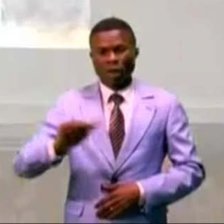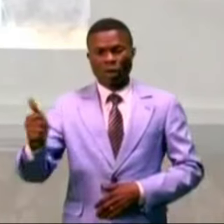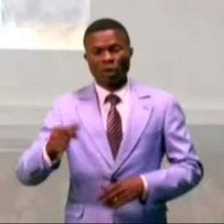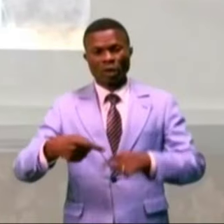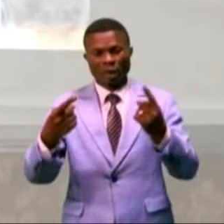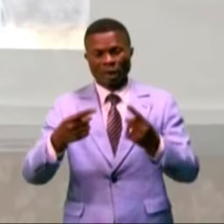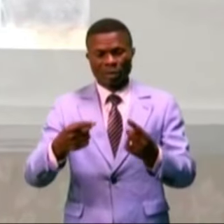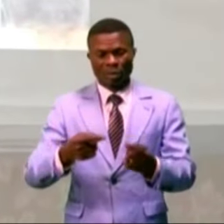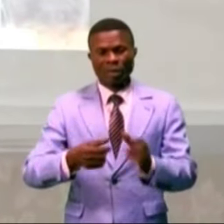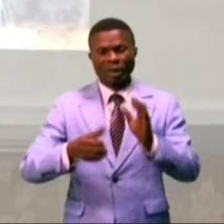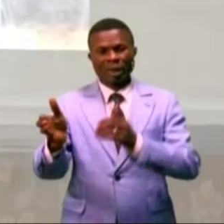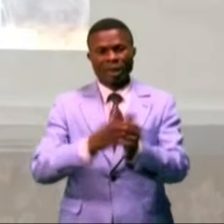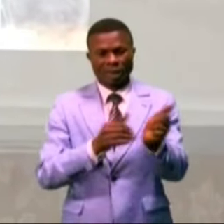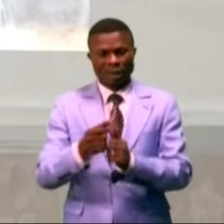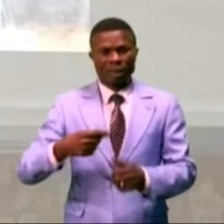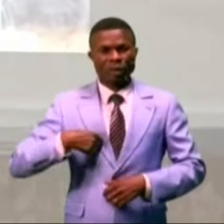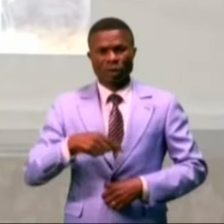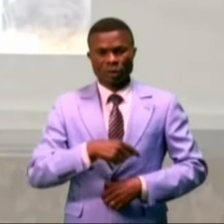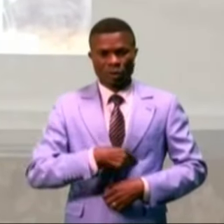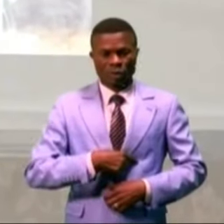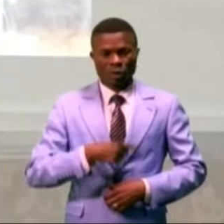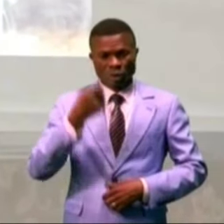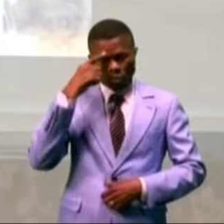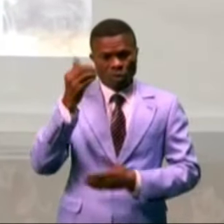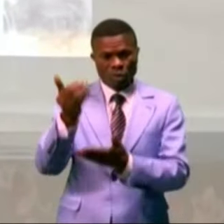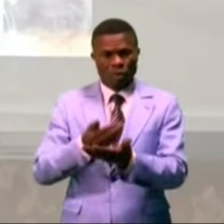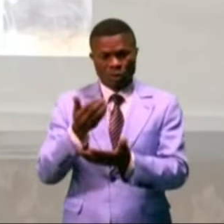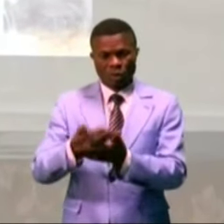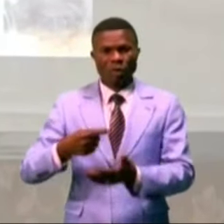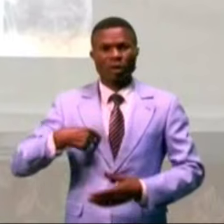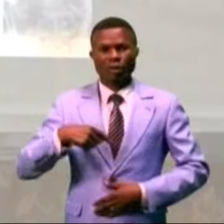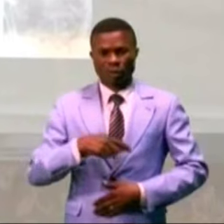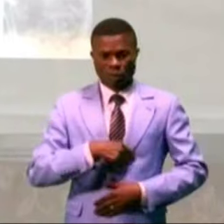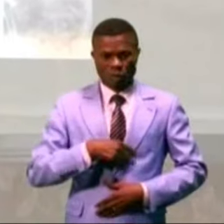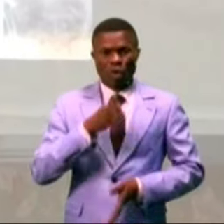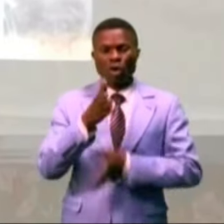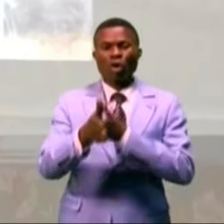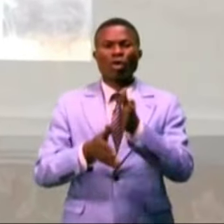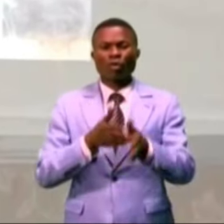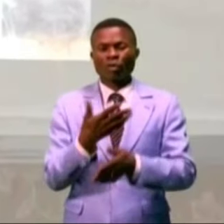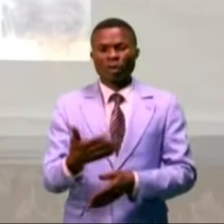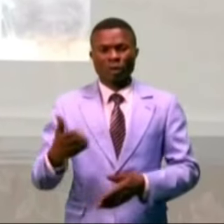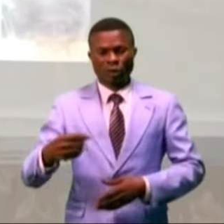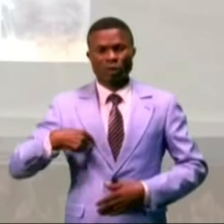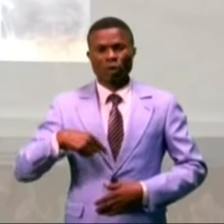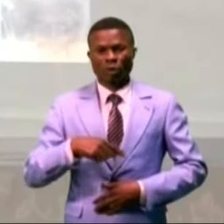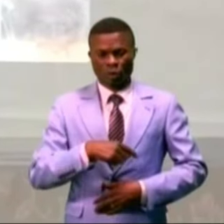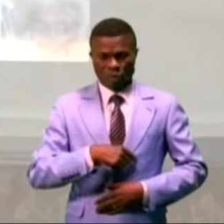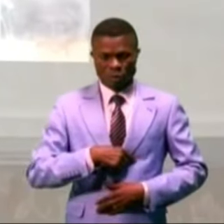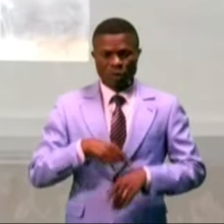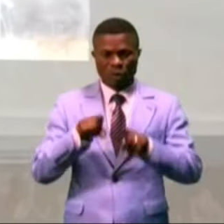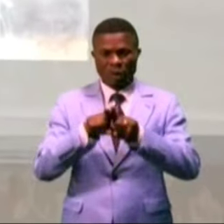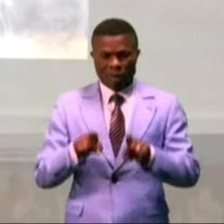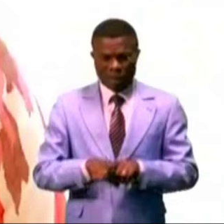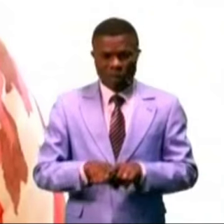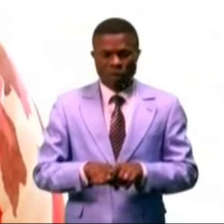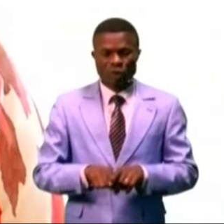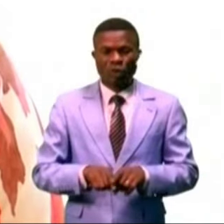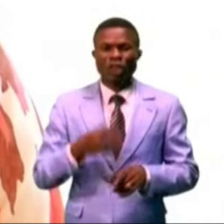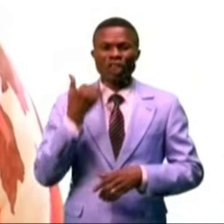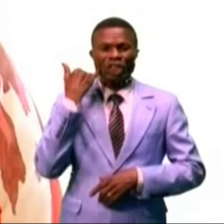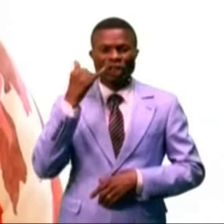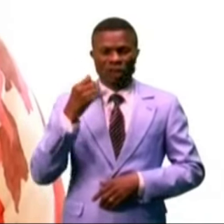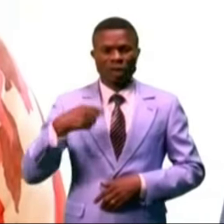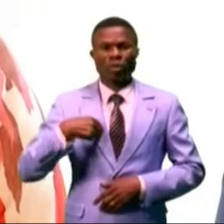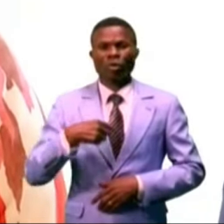irresponsables à cause de nos divisions, de nos distractions. Nous sommes distraits pendant que les autres,